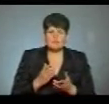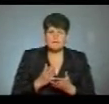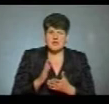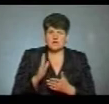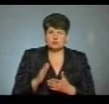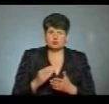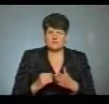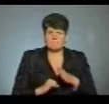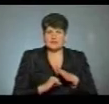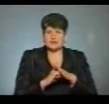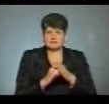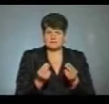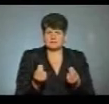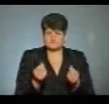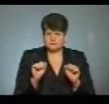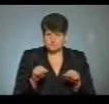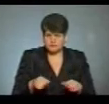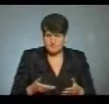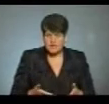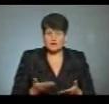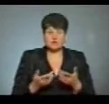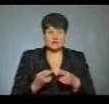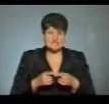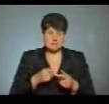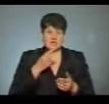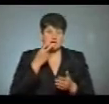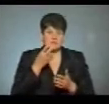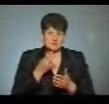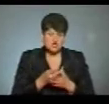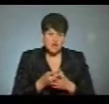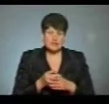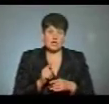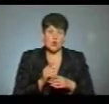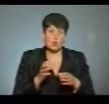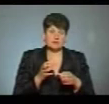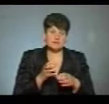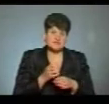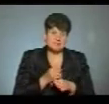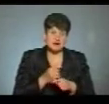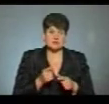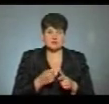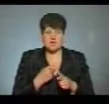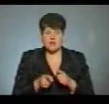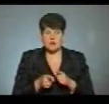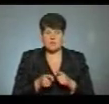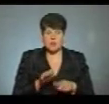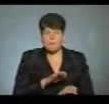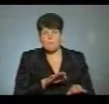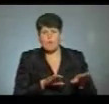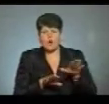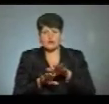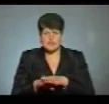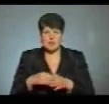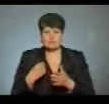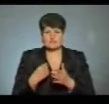підкріплена ресурсом. Якщо ця реформа сьогодні передбачає оптимізацію або покриття дефіциту бюджету, то